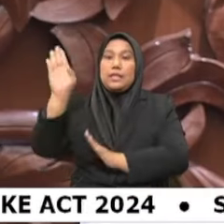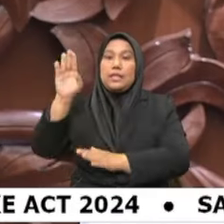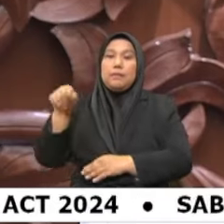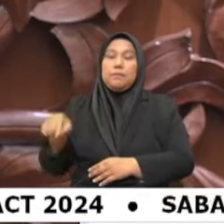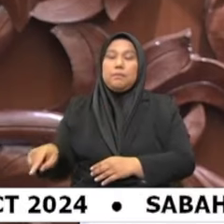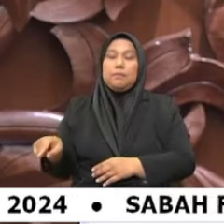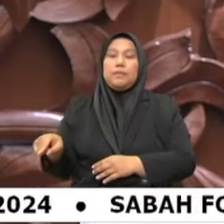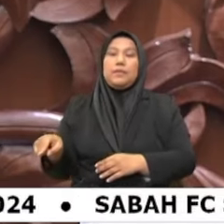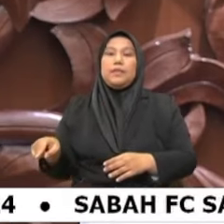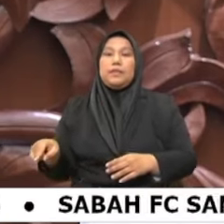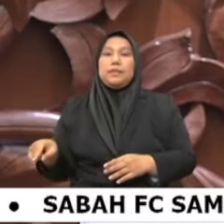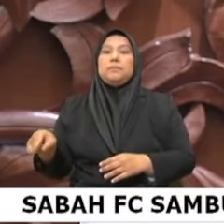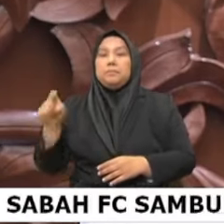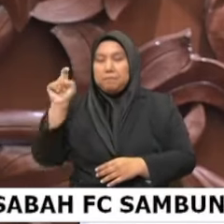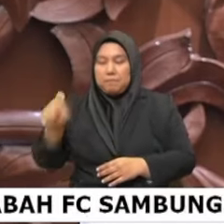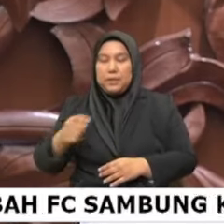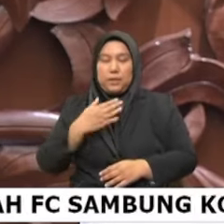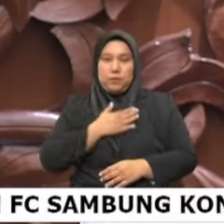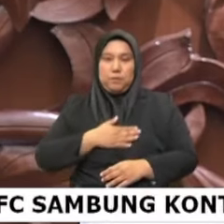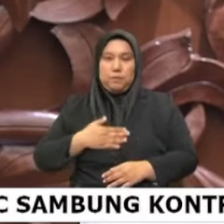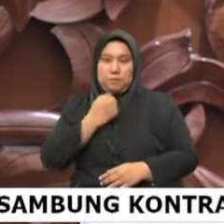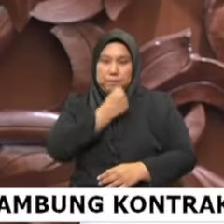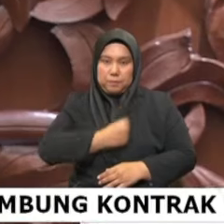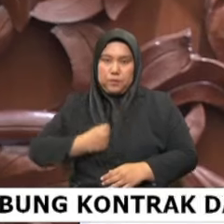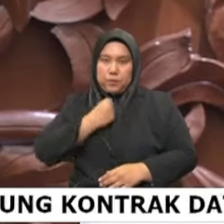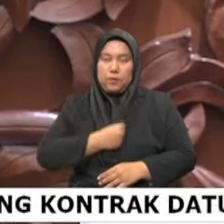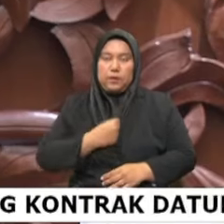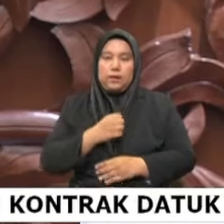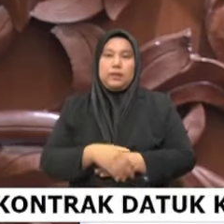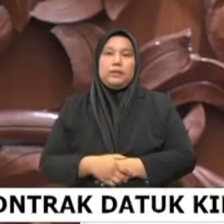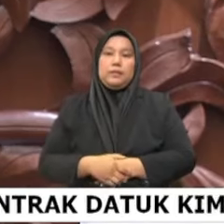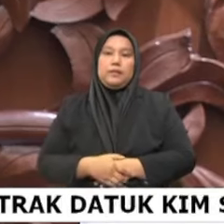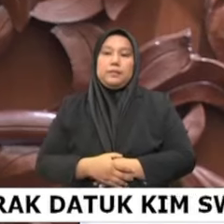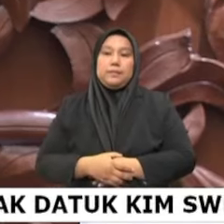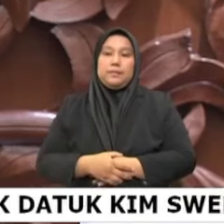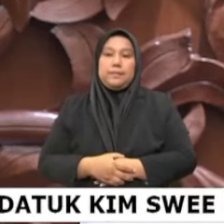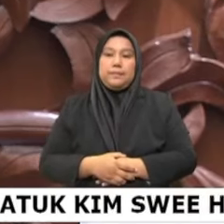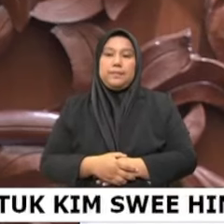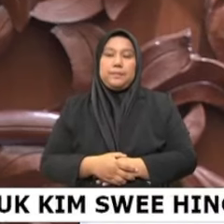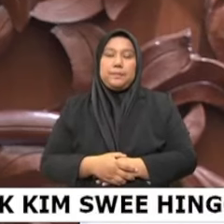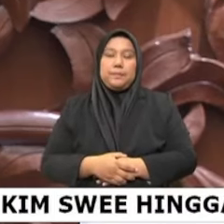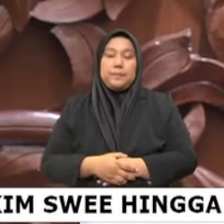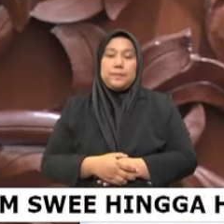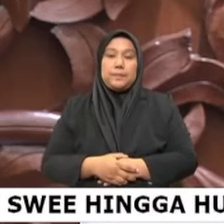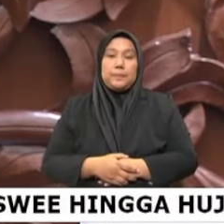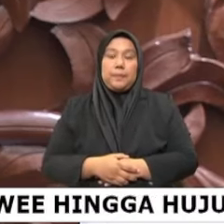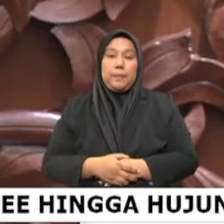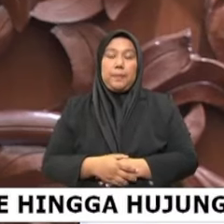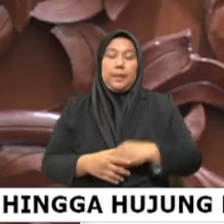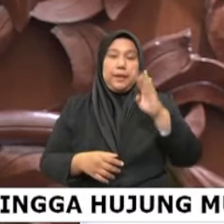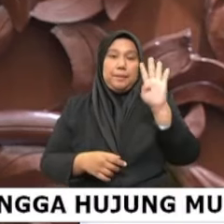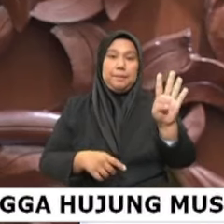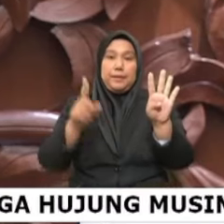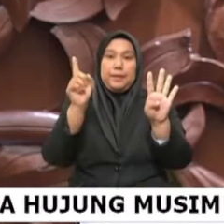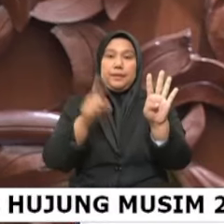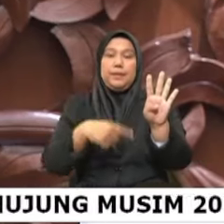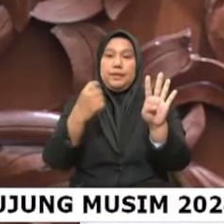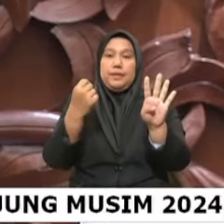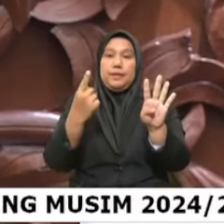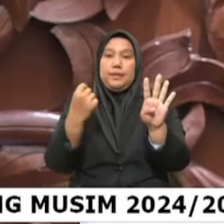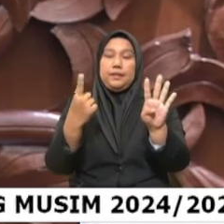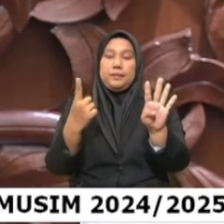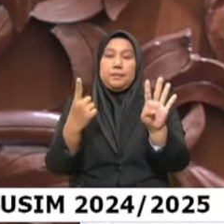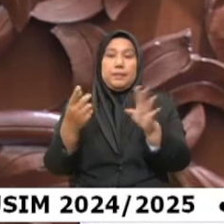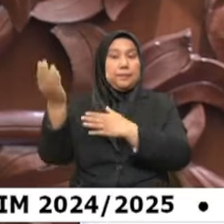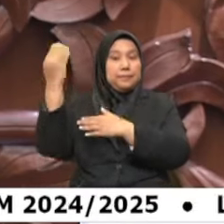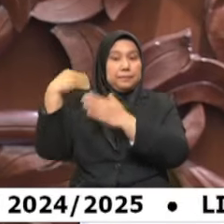WIP ada. WIP ada. Saya melihat handset balik ya. Dan pada 4 bulan November,